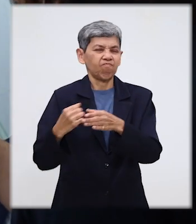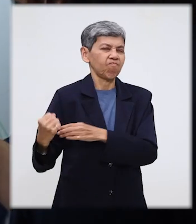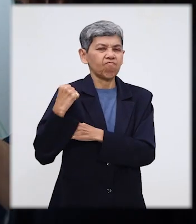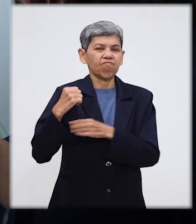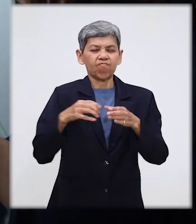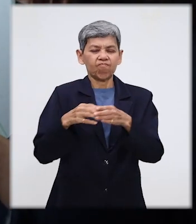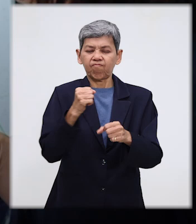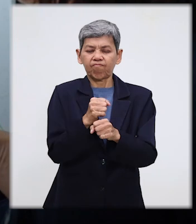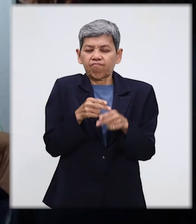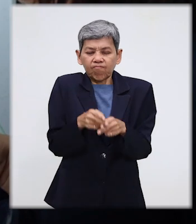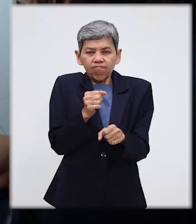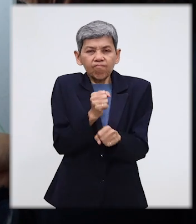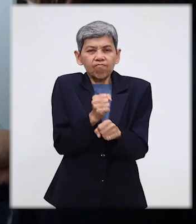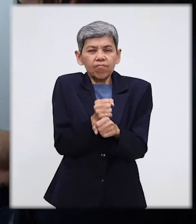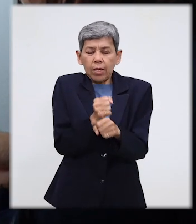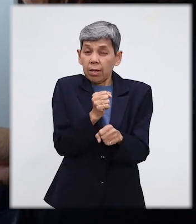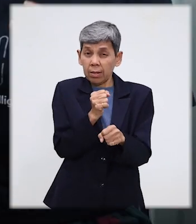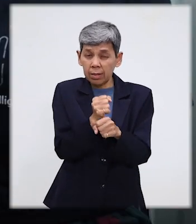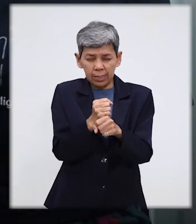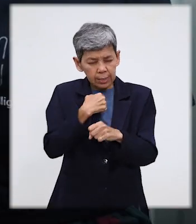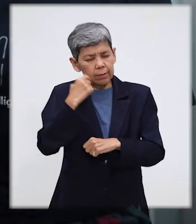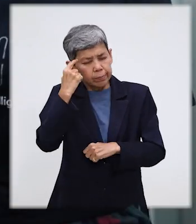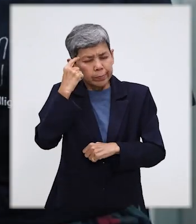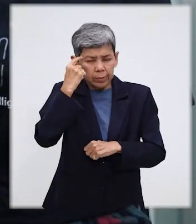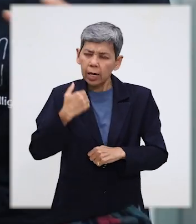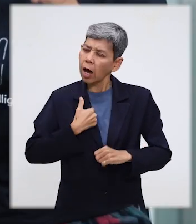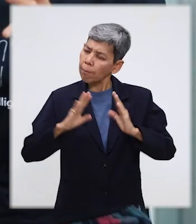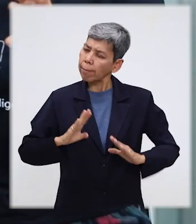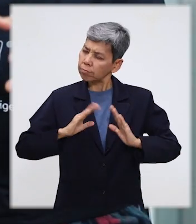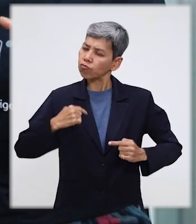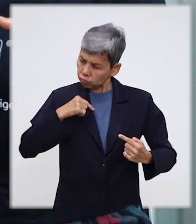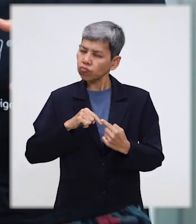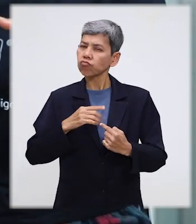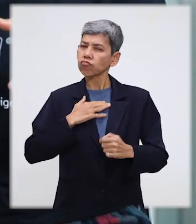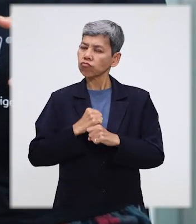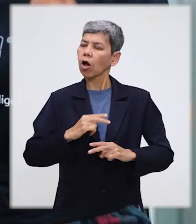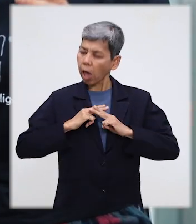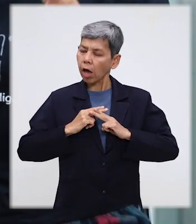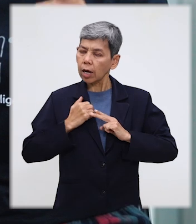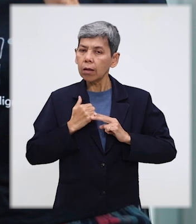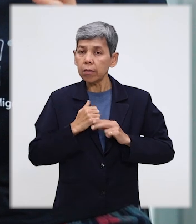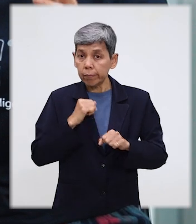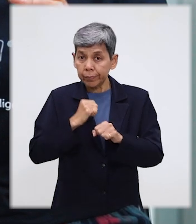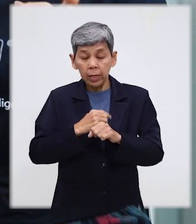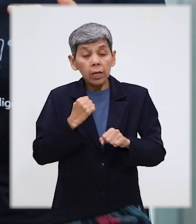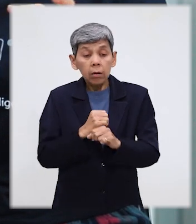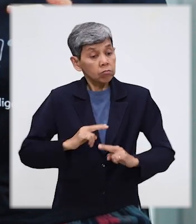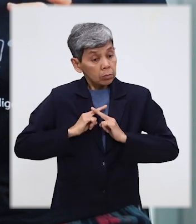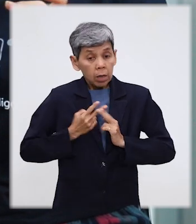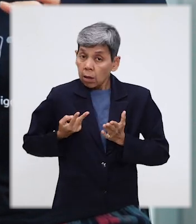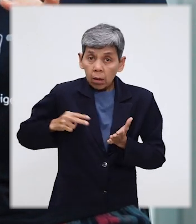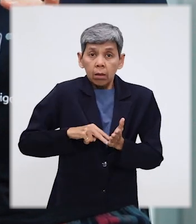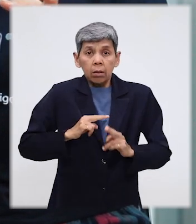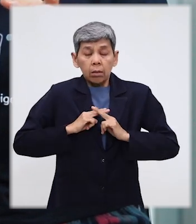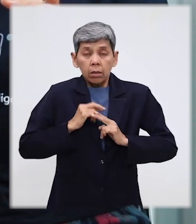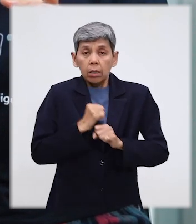แข็งให้เขาสามารถเลือกแพทเทิร์นที่มันเหมาะสมกับตัวเขาเองแล้วสามารถอยู่ได้ด้วยตัวเองโดย